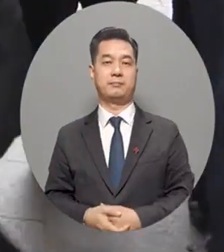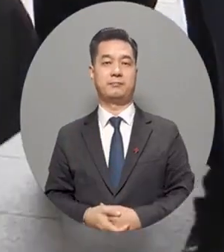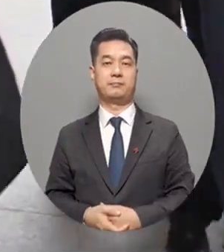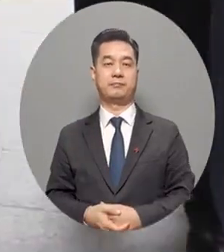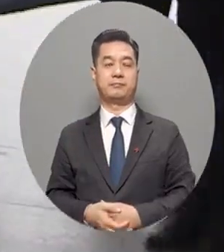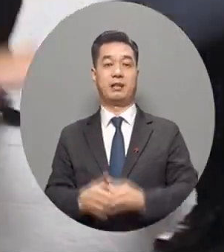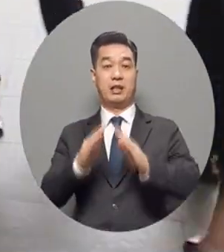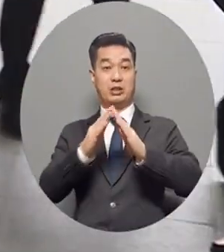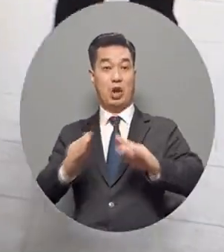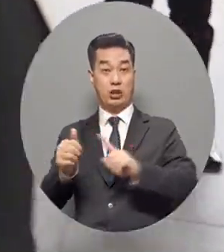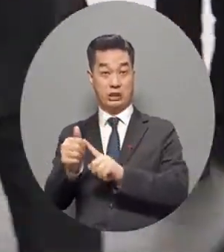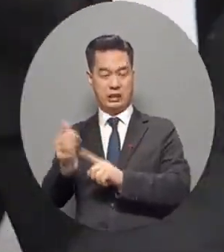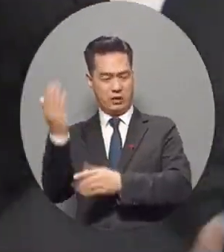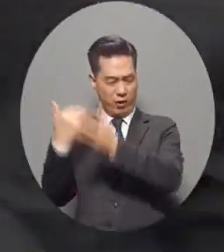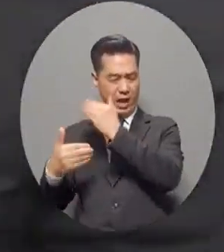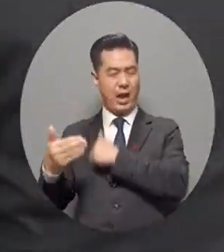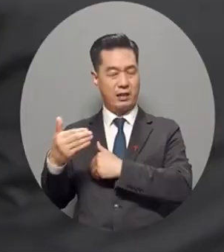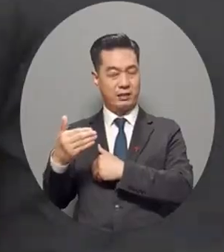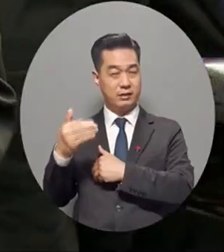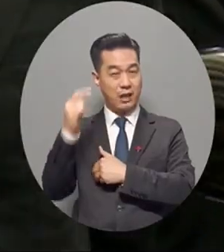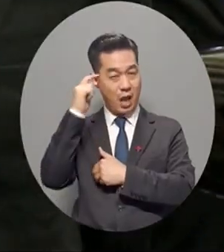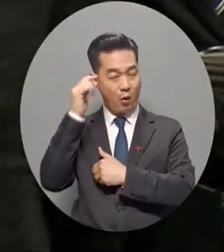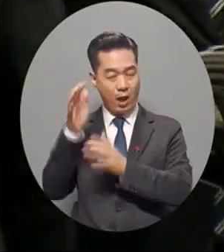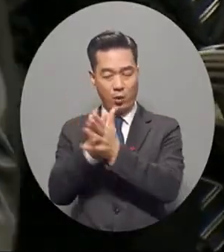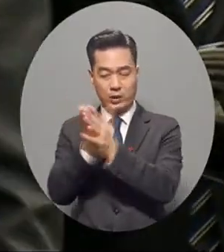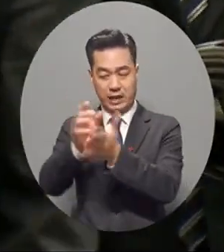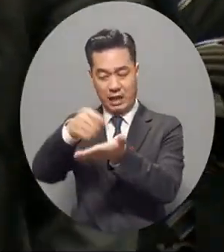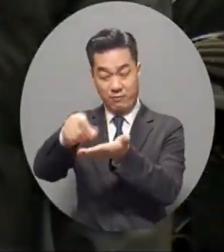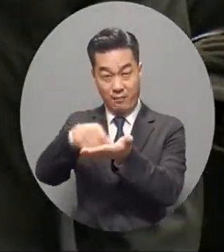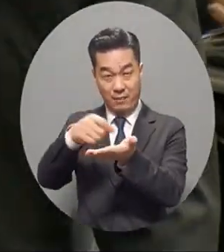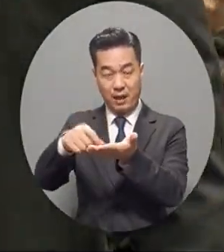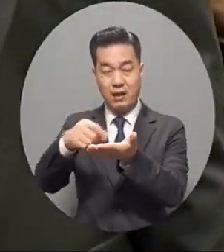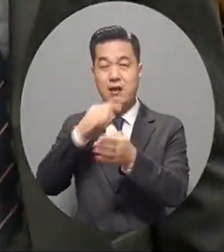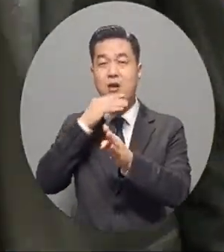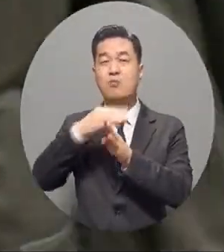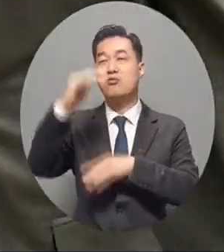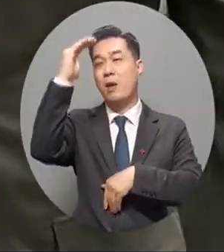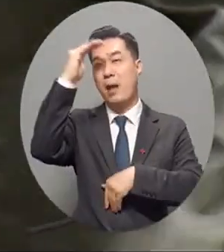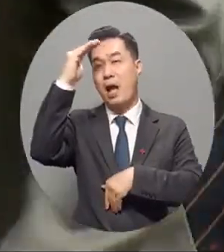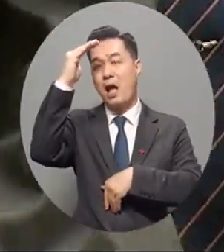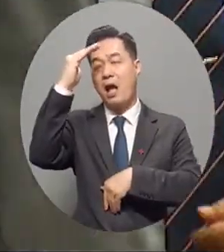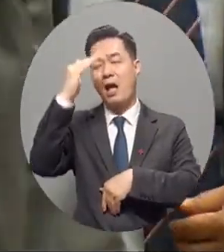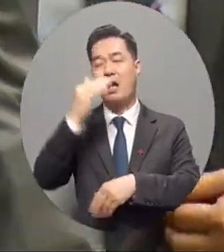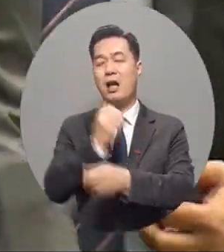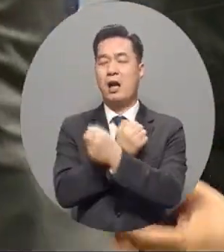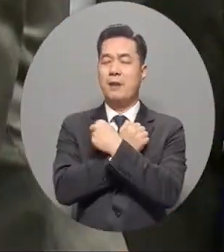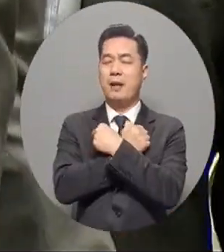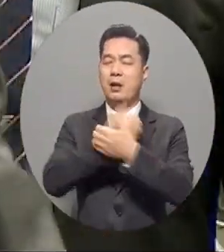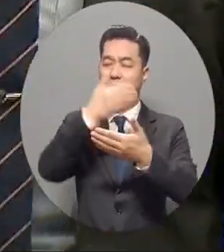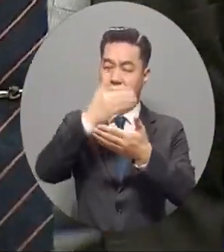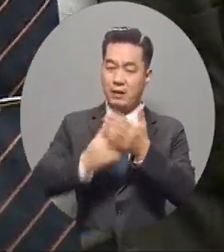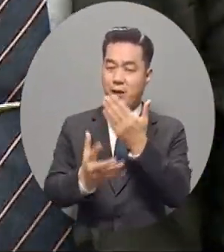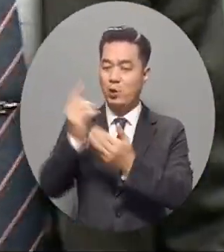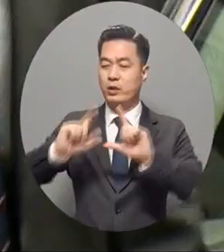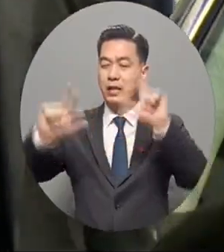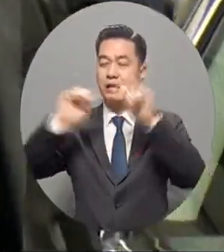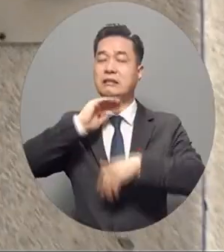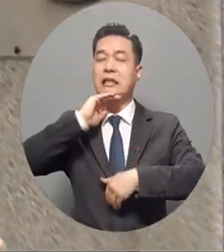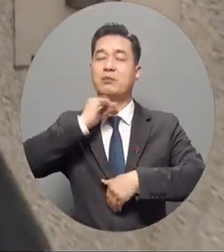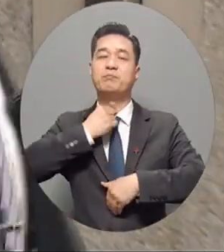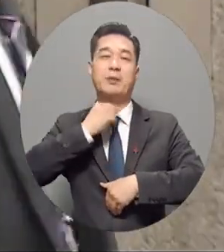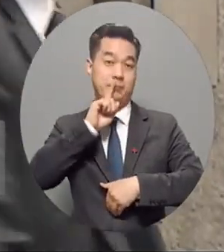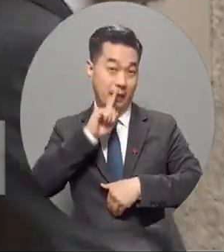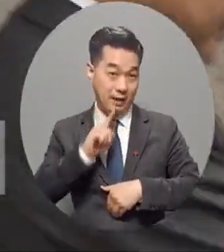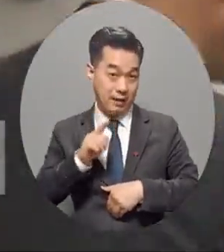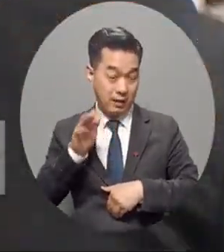전 씨는 과거 회고록에 북녘 땅이 바라다 보이는 전방에 백골로라도 남아 통일의 날을 맞고 싶다고 적었습니다.